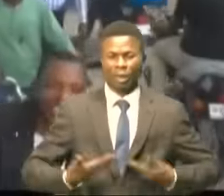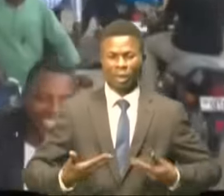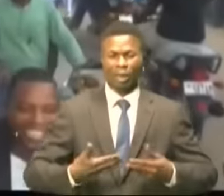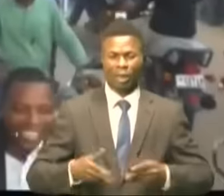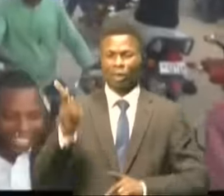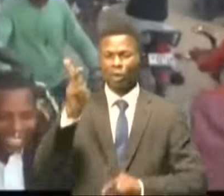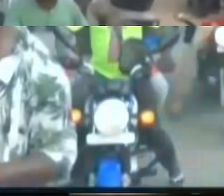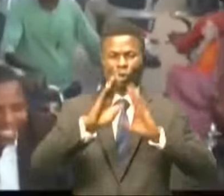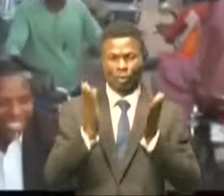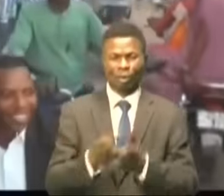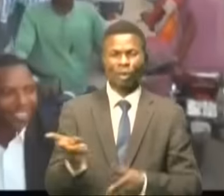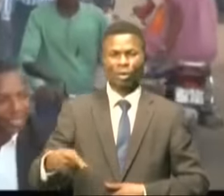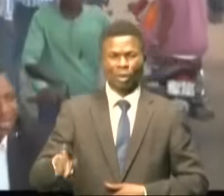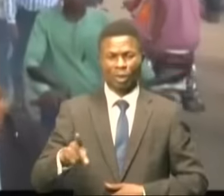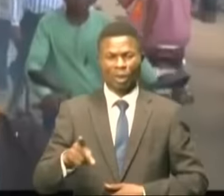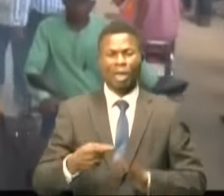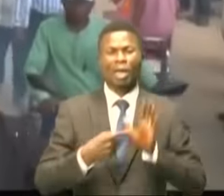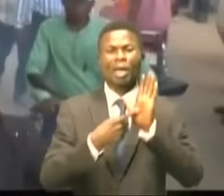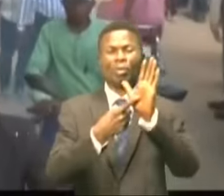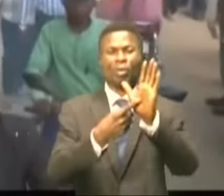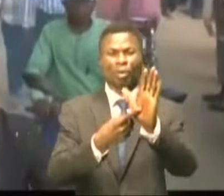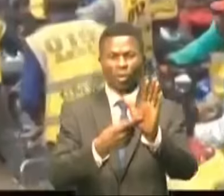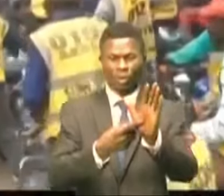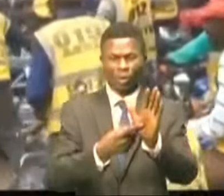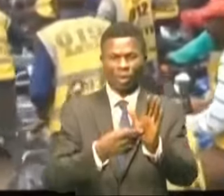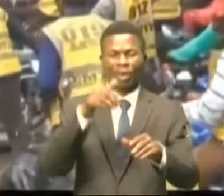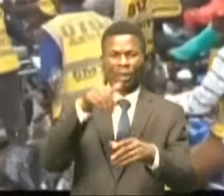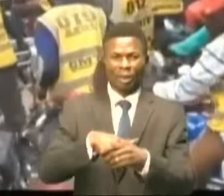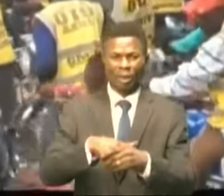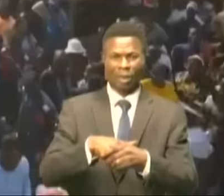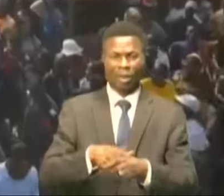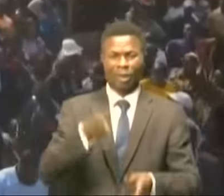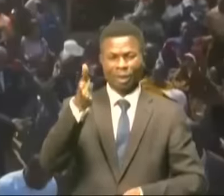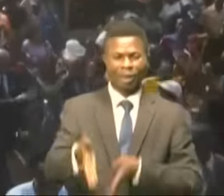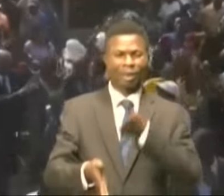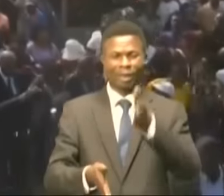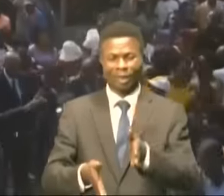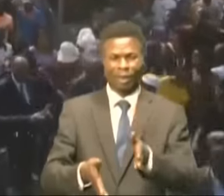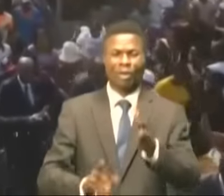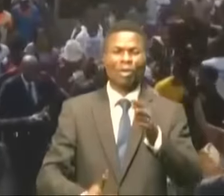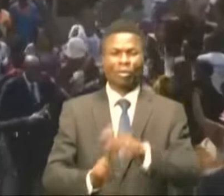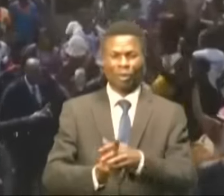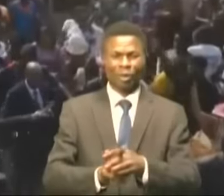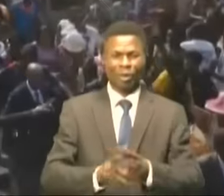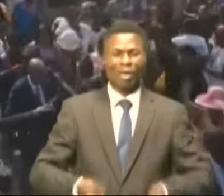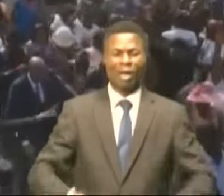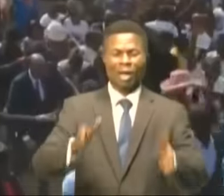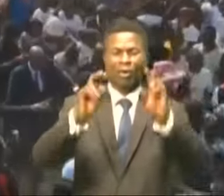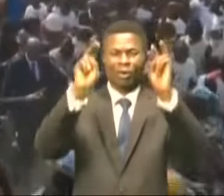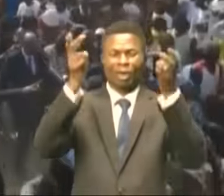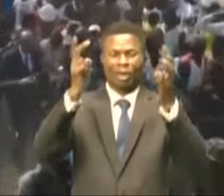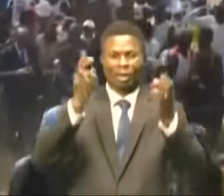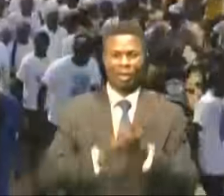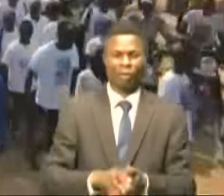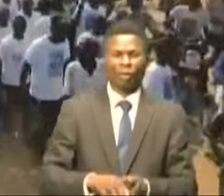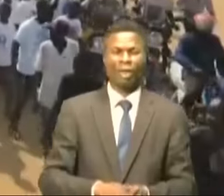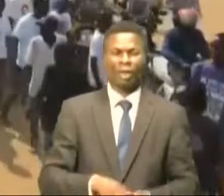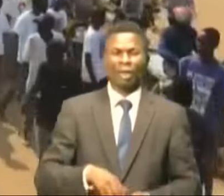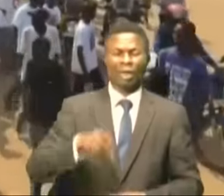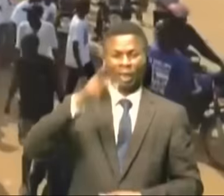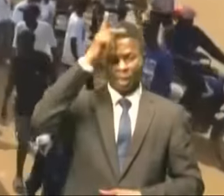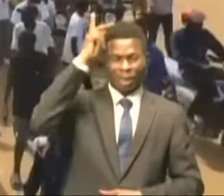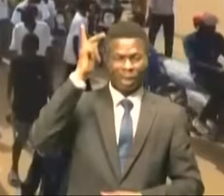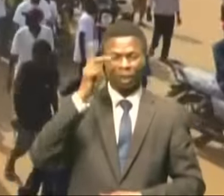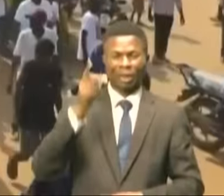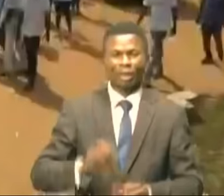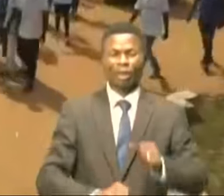et Tchopolais qui l'ont manifesté à travers une marche spontanée sur les grandes artères de la ville de Kisangani, afin de